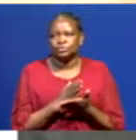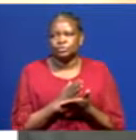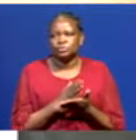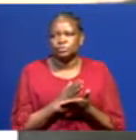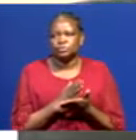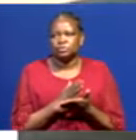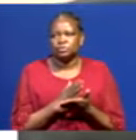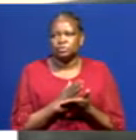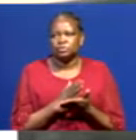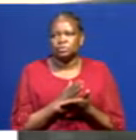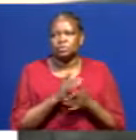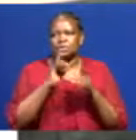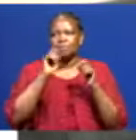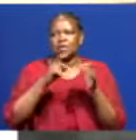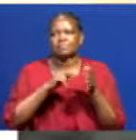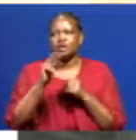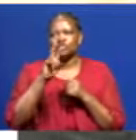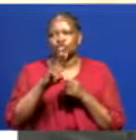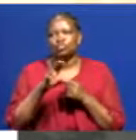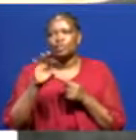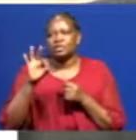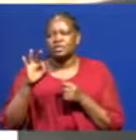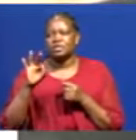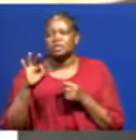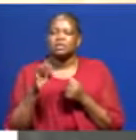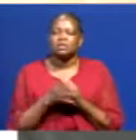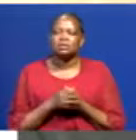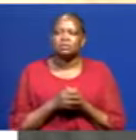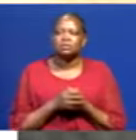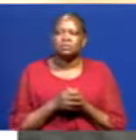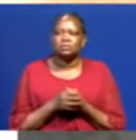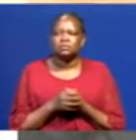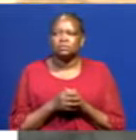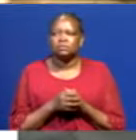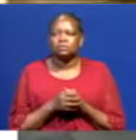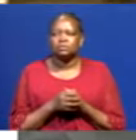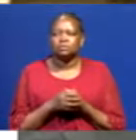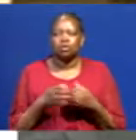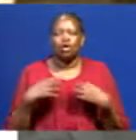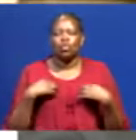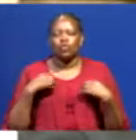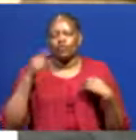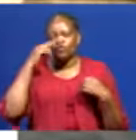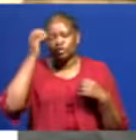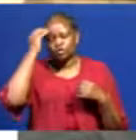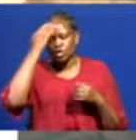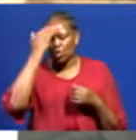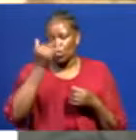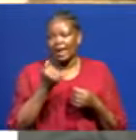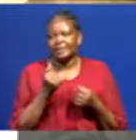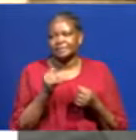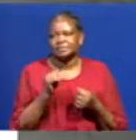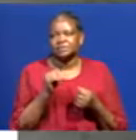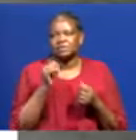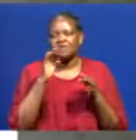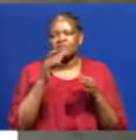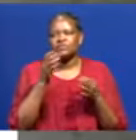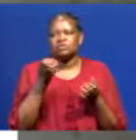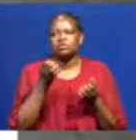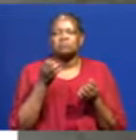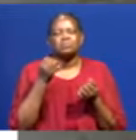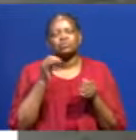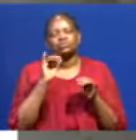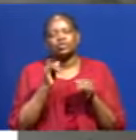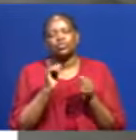will have to buy 2 or 3 pairs for a pupil, for him or her, to finish a week.